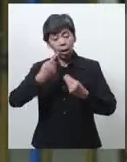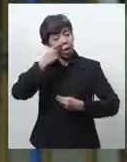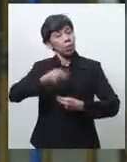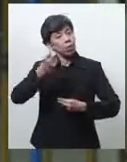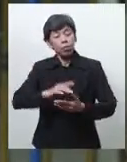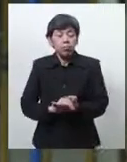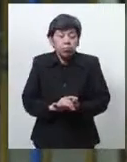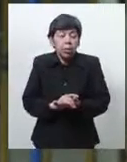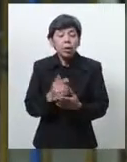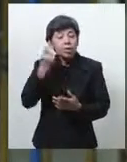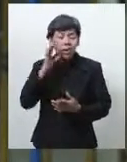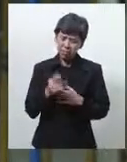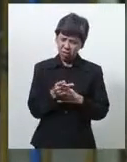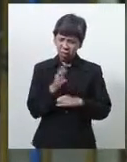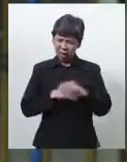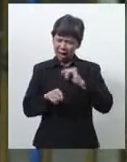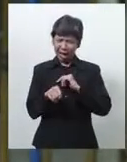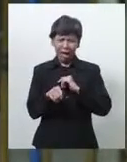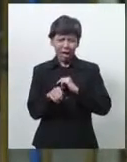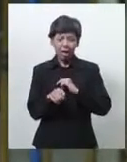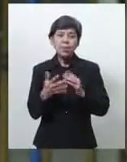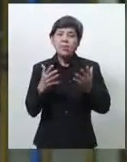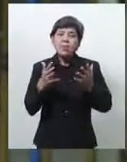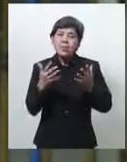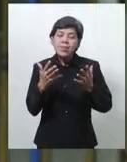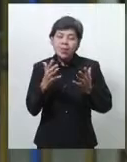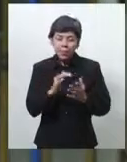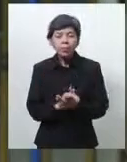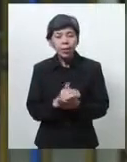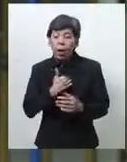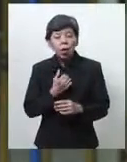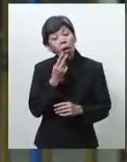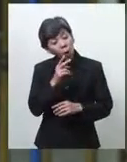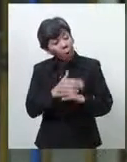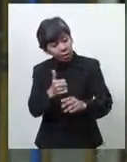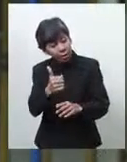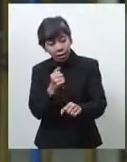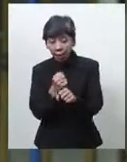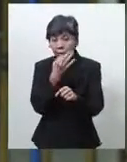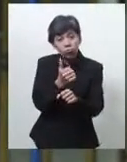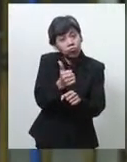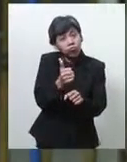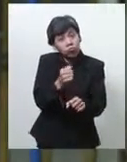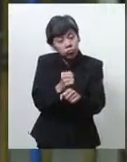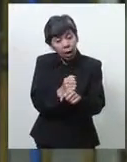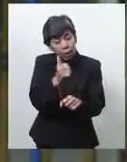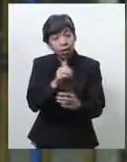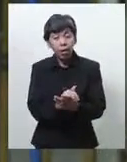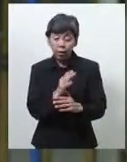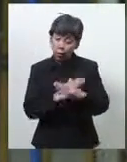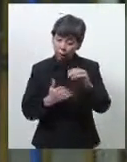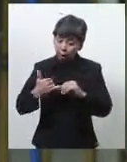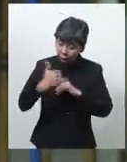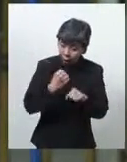ที่ของเราอยู่แล้วเขาก็ไม่ได้แบบจะมาอุ้ยคนพิการนี่รังเกียจไม่ใช่ครับก็คือเขาก็ดีมันดีตั้งหากที่ว่าคนพิ